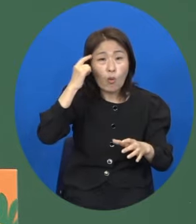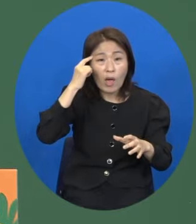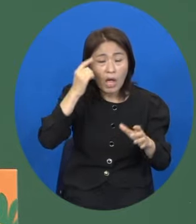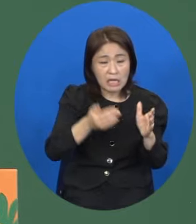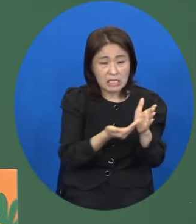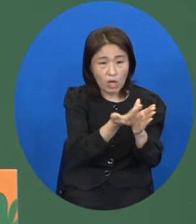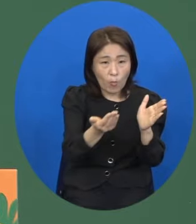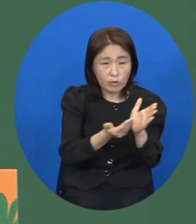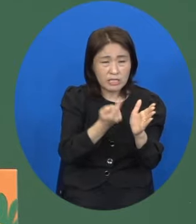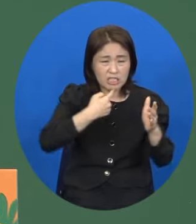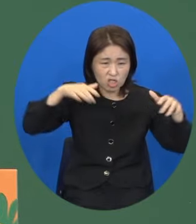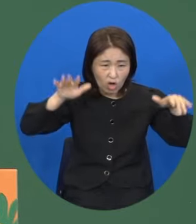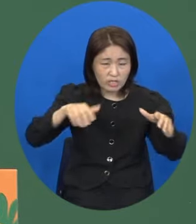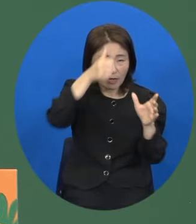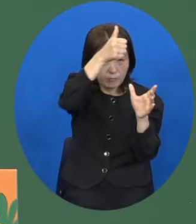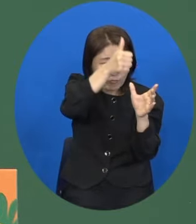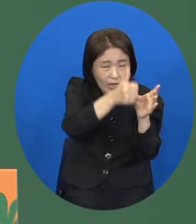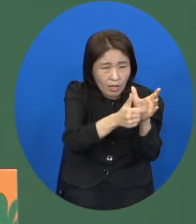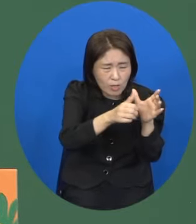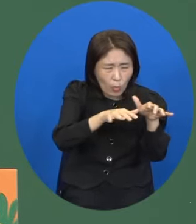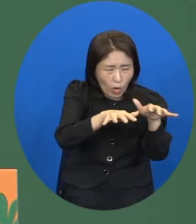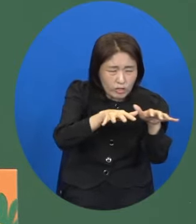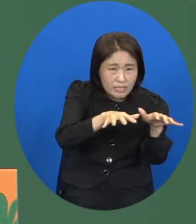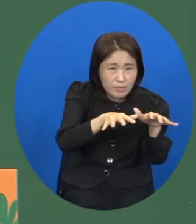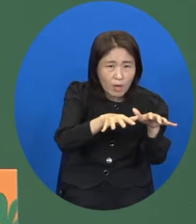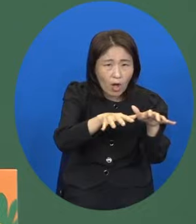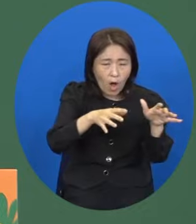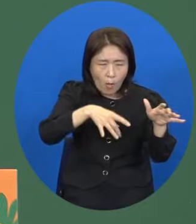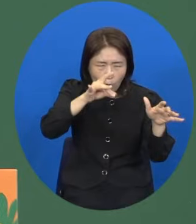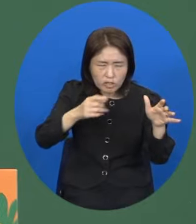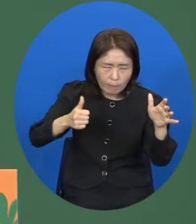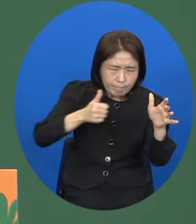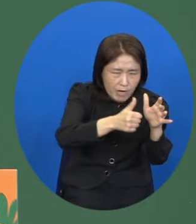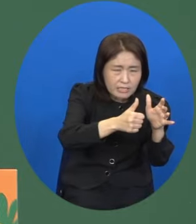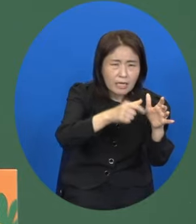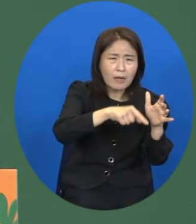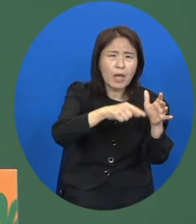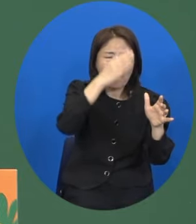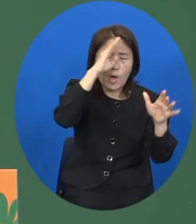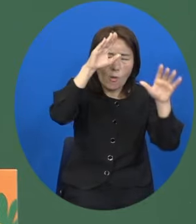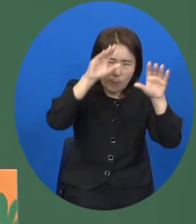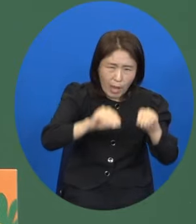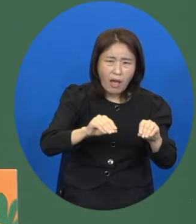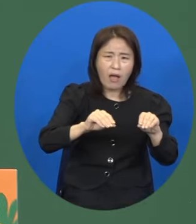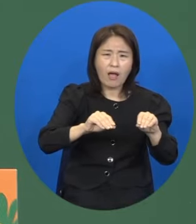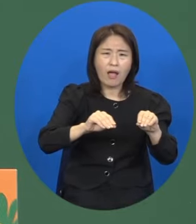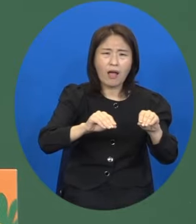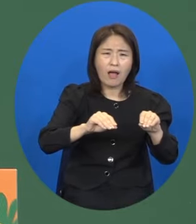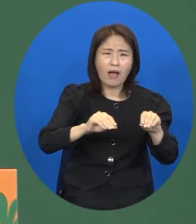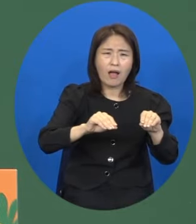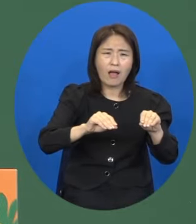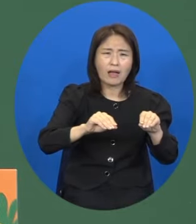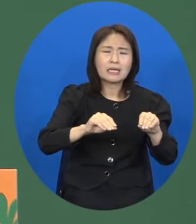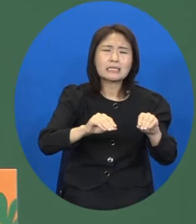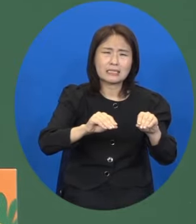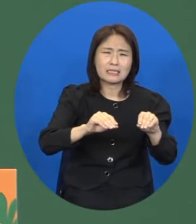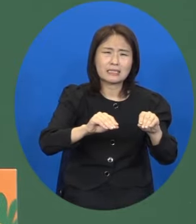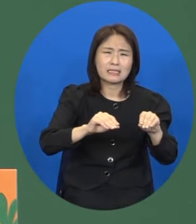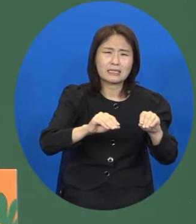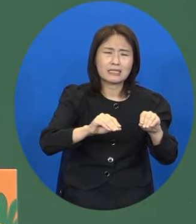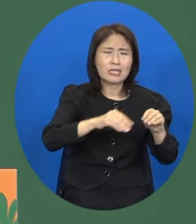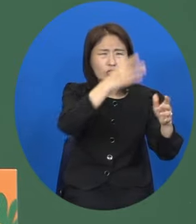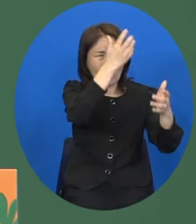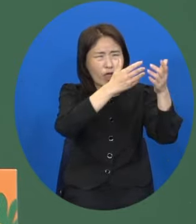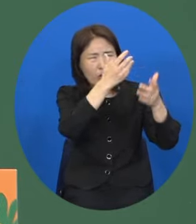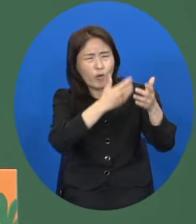물을 흔들면 제일 먼저 내려간 사람이 나음을 입을 수 있다라고 하는 썰이 있었기